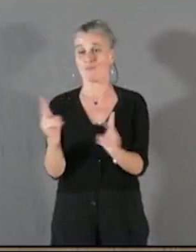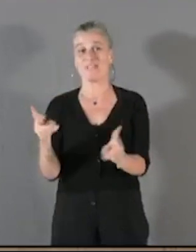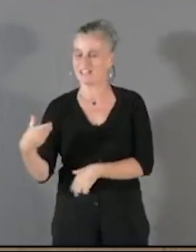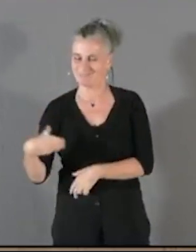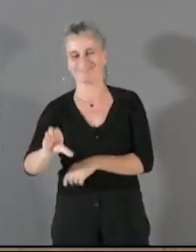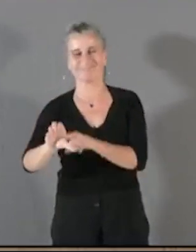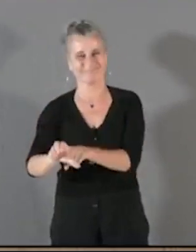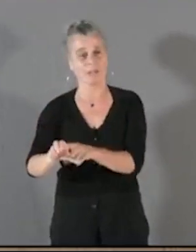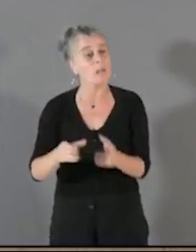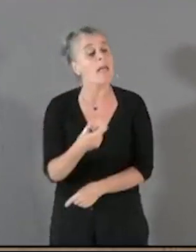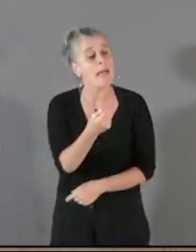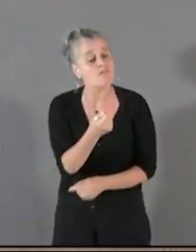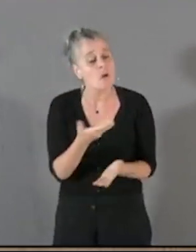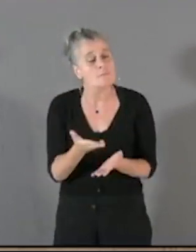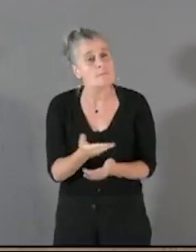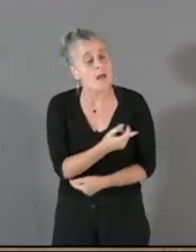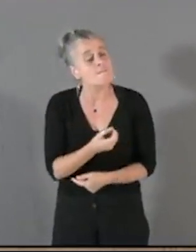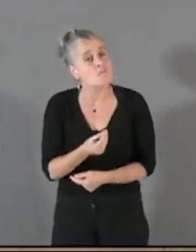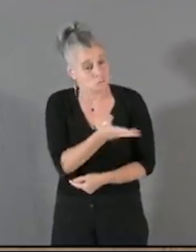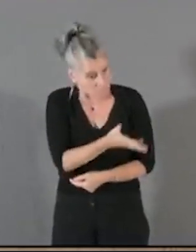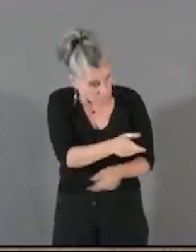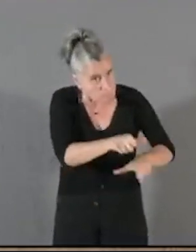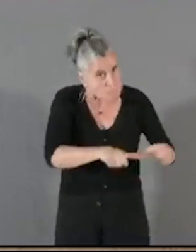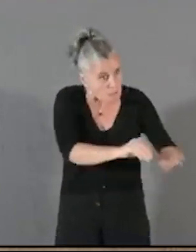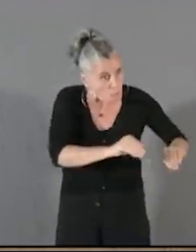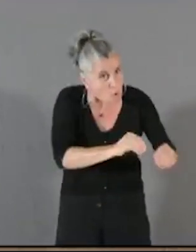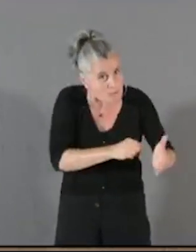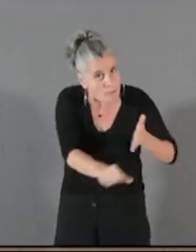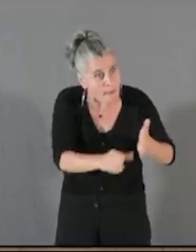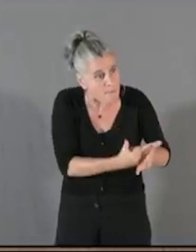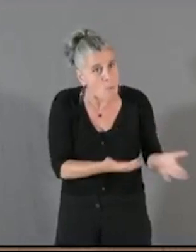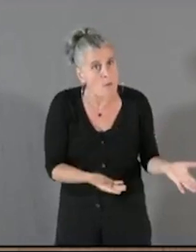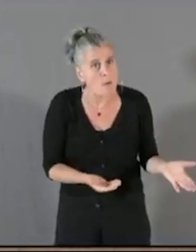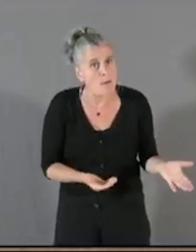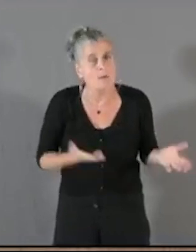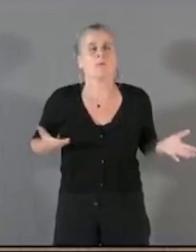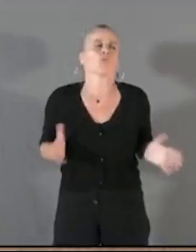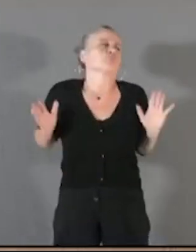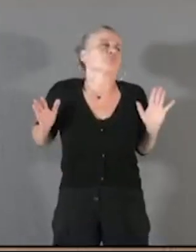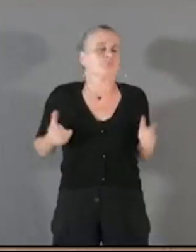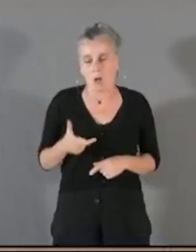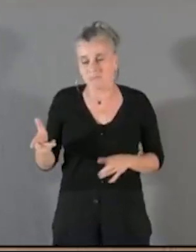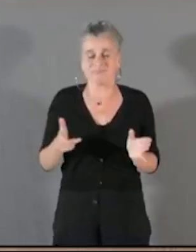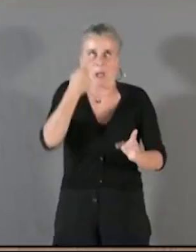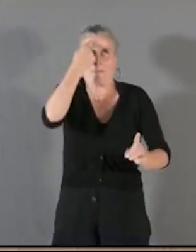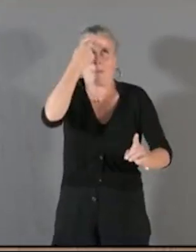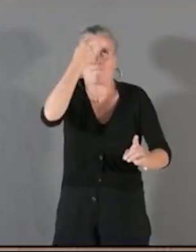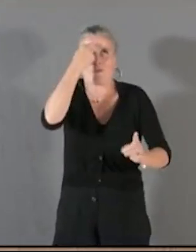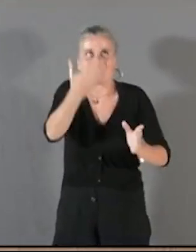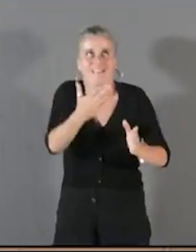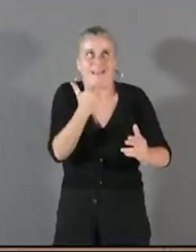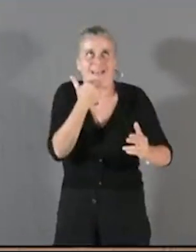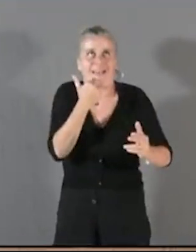il est ô combien précieux, de plus en plus précieux chaque jour. Mais au diable l'avarice, quand il s'agit de répondre à l'idéologie.